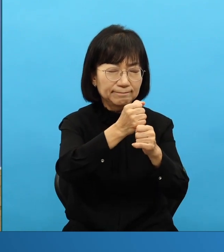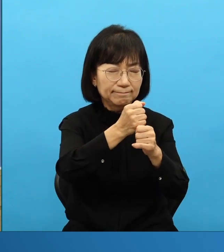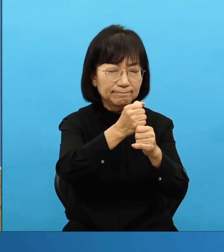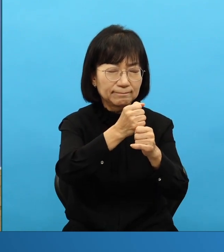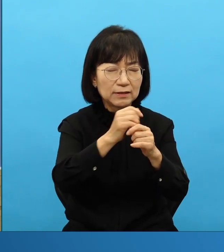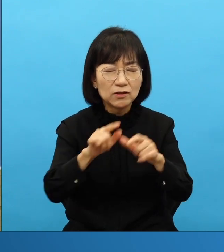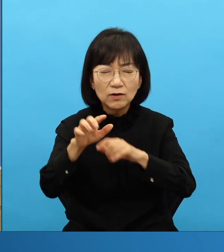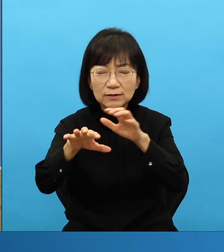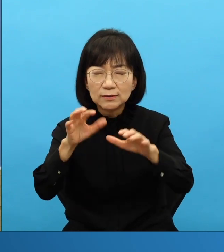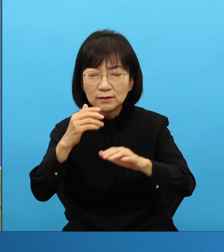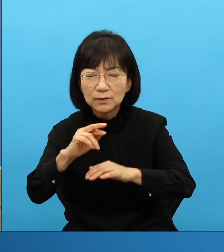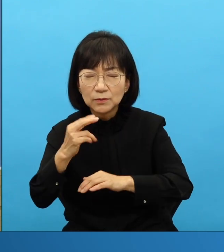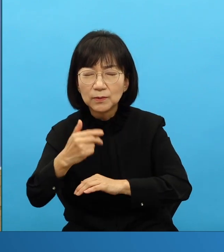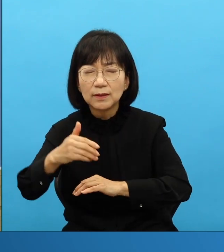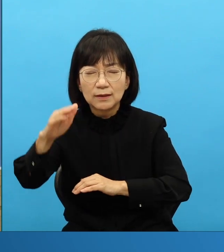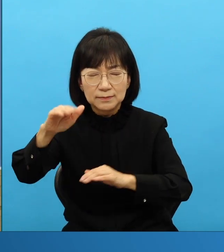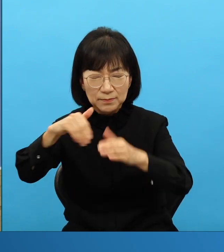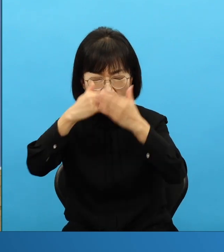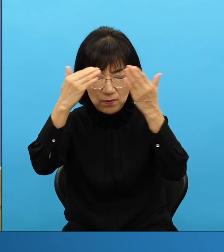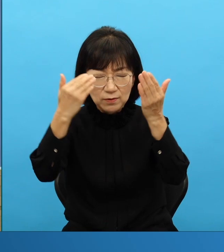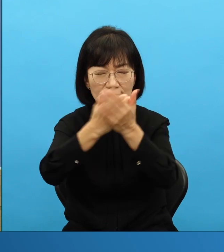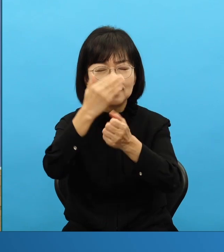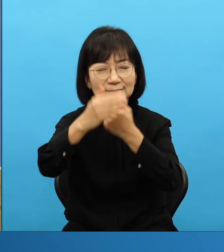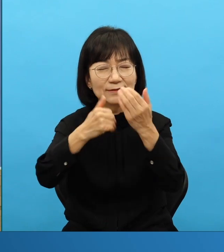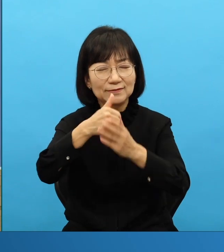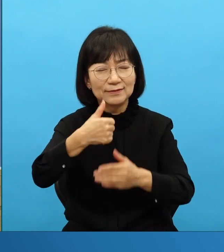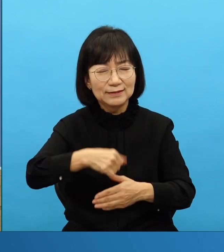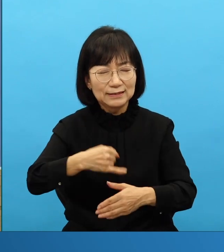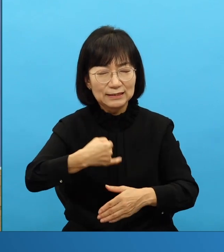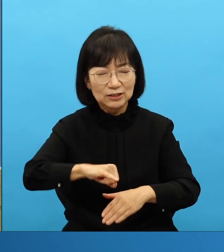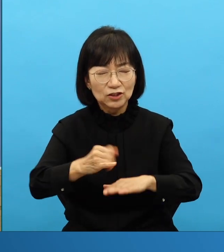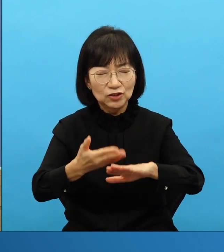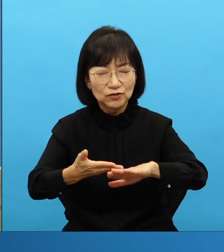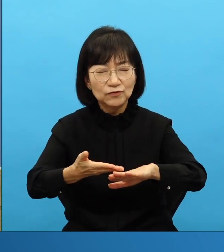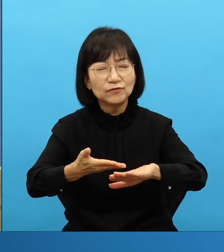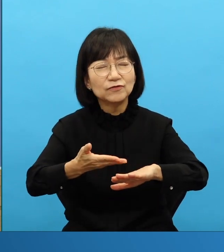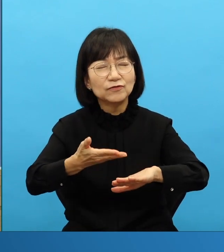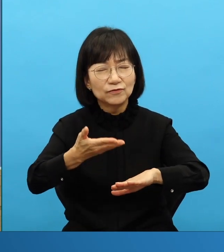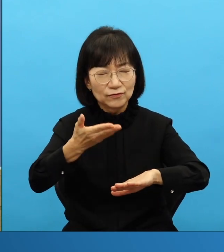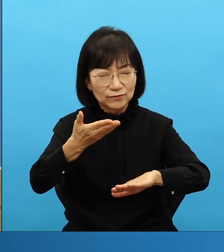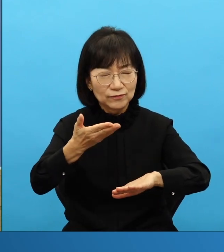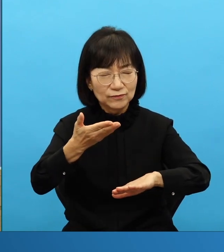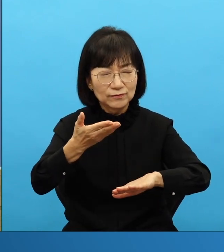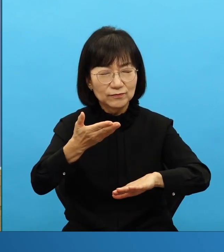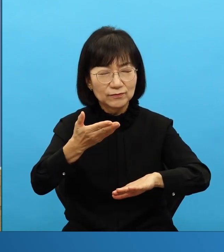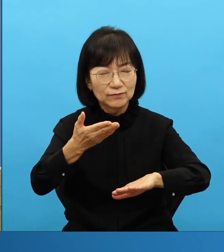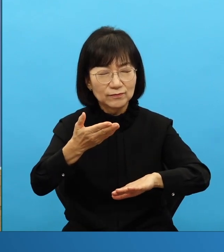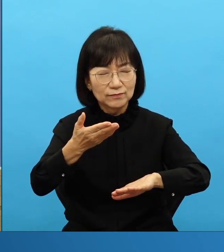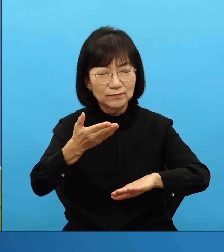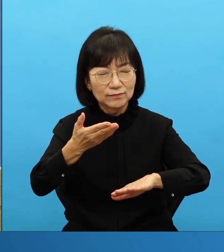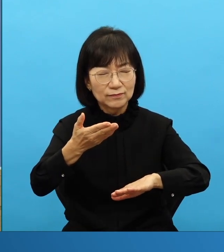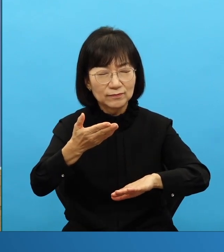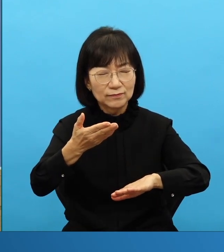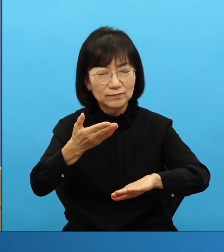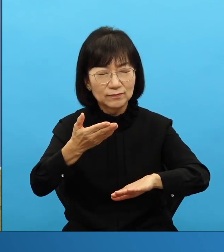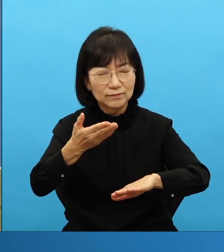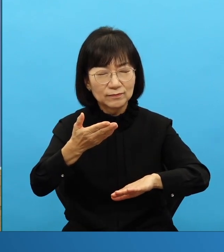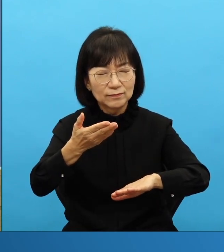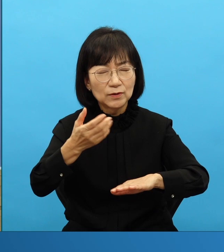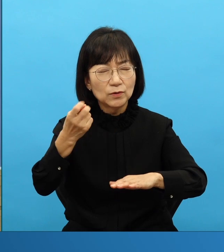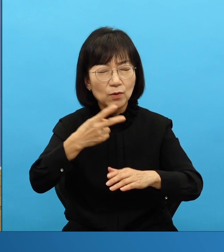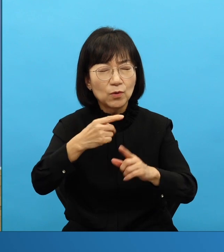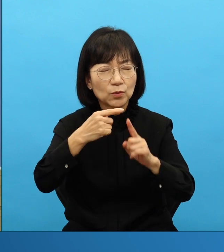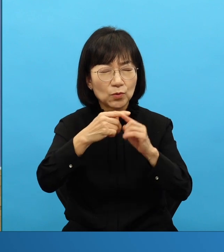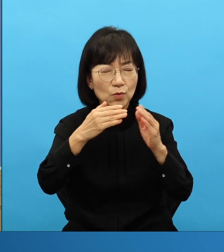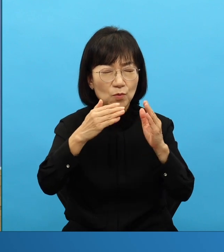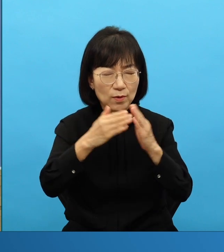나아가는 모든 하나님의 사람들 위에 upon the heads of all your people who goes out into the fields holding on to this covenant, 주의 몸된